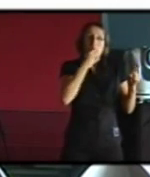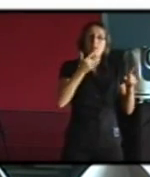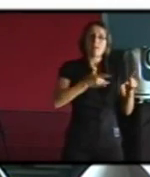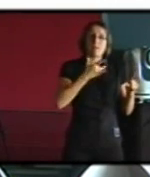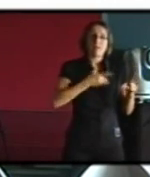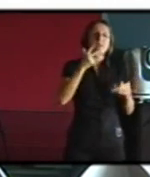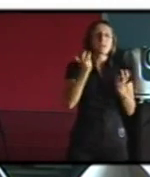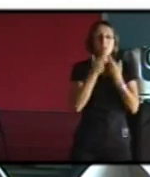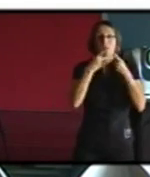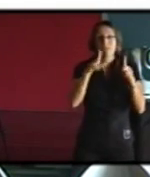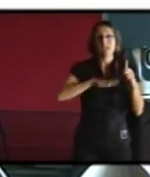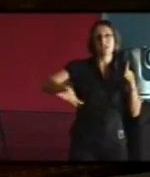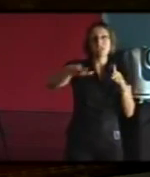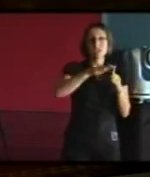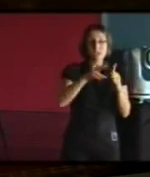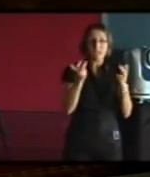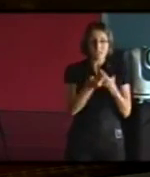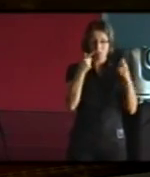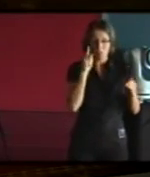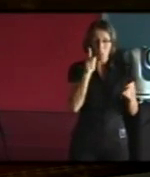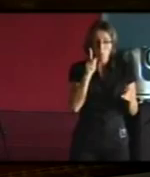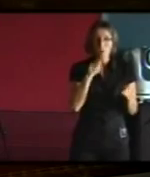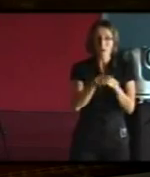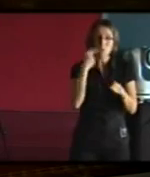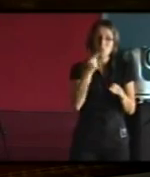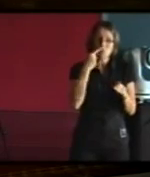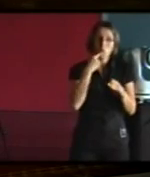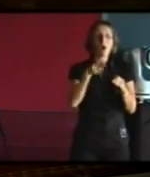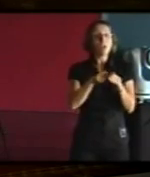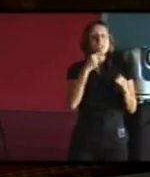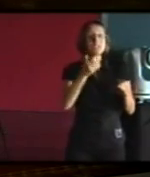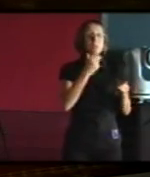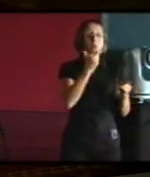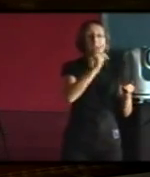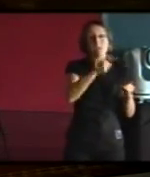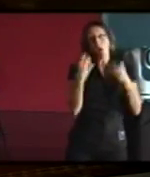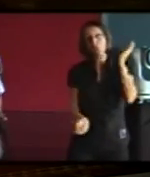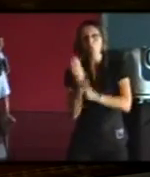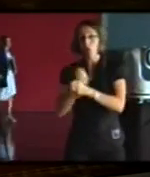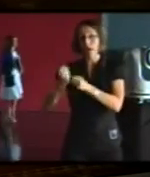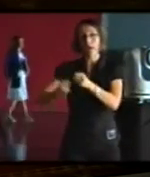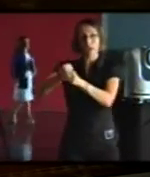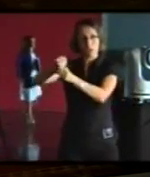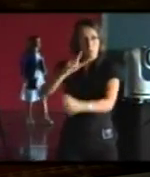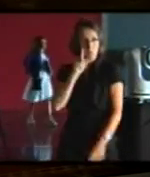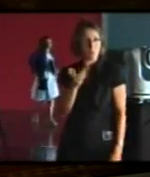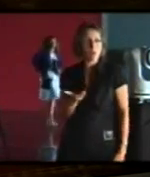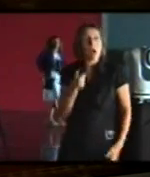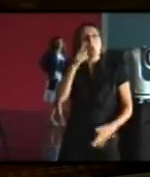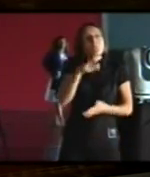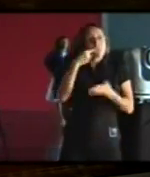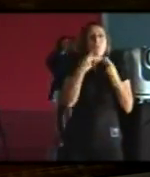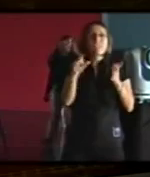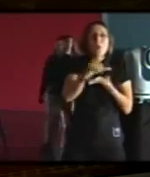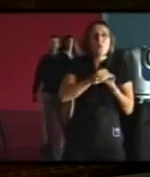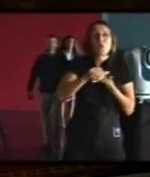pourquoi est-ce que la ville est incapable de se reconstruire sur elle-même ? Quand vous prenez une ville comme New York, alors là on comprend à New York, parce que